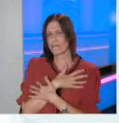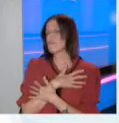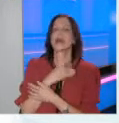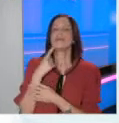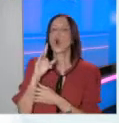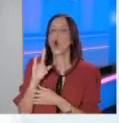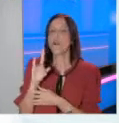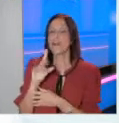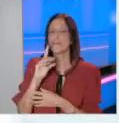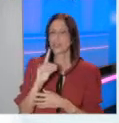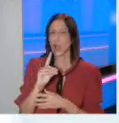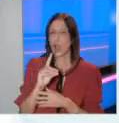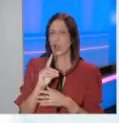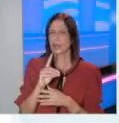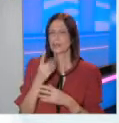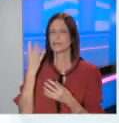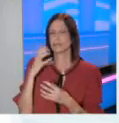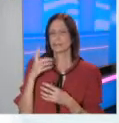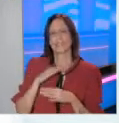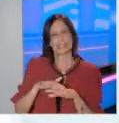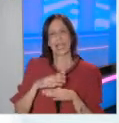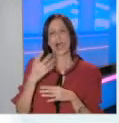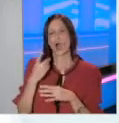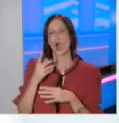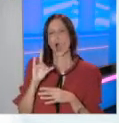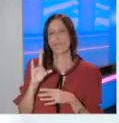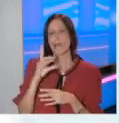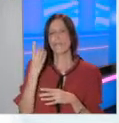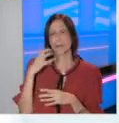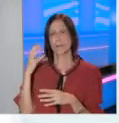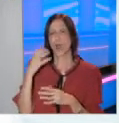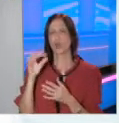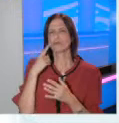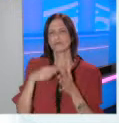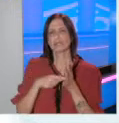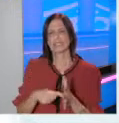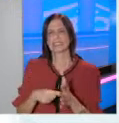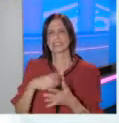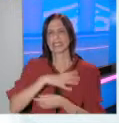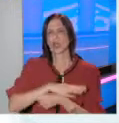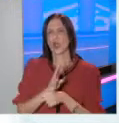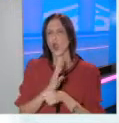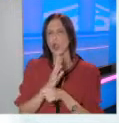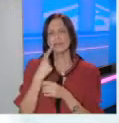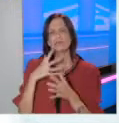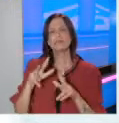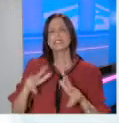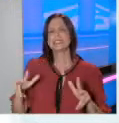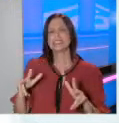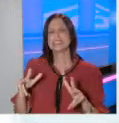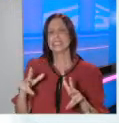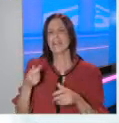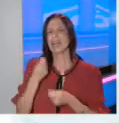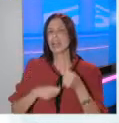חובב מהבלוג כמותית, חובב דרור, סליחה, מהבלוג כמותית, מציג את הקורונה לפי אשכול סוציו-אקונומי.